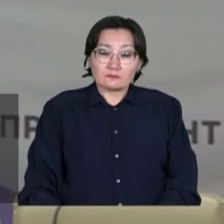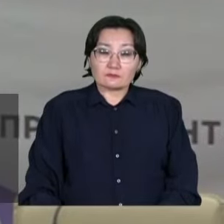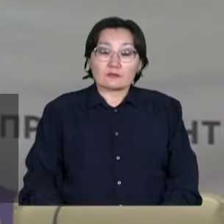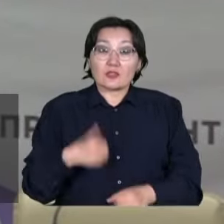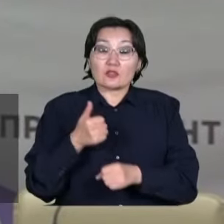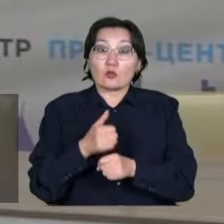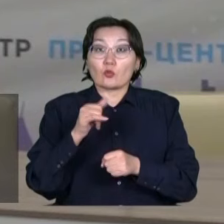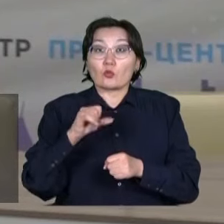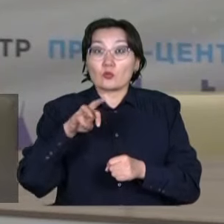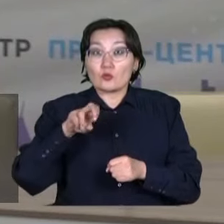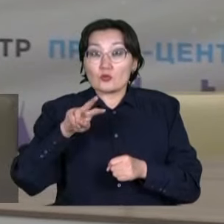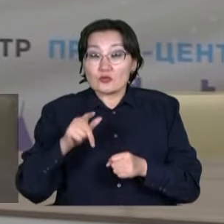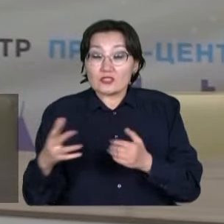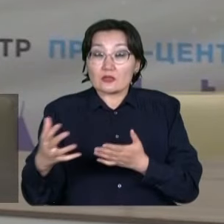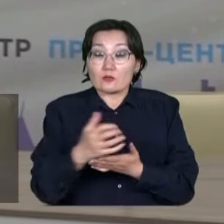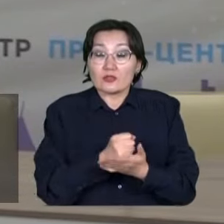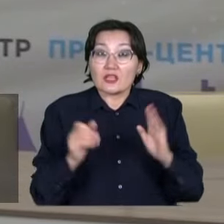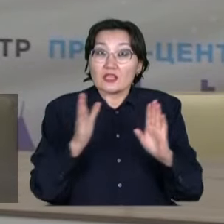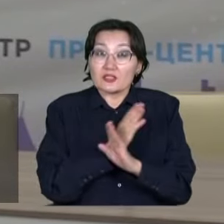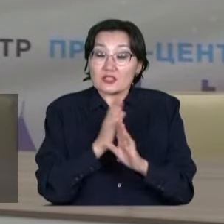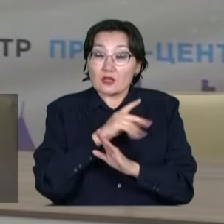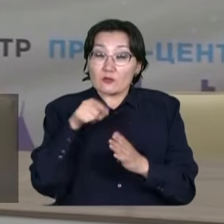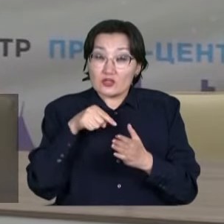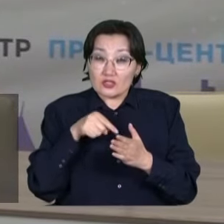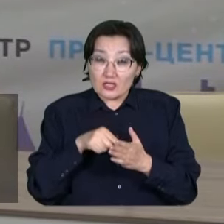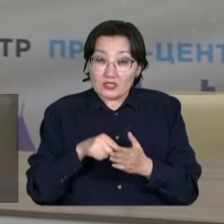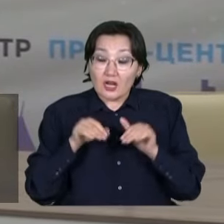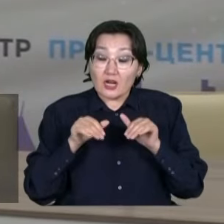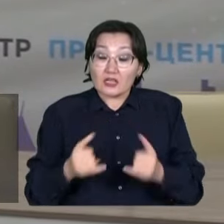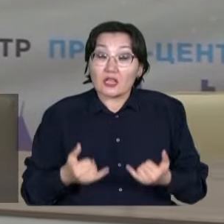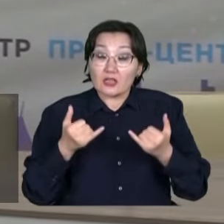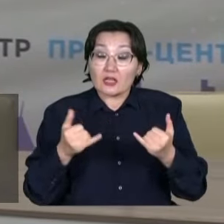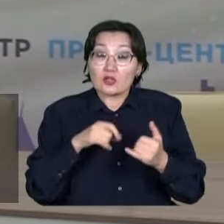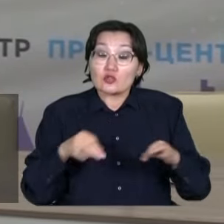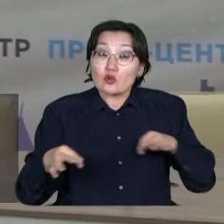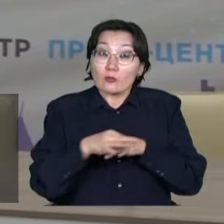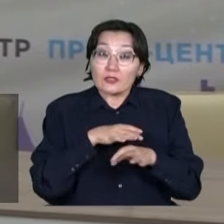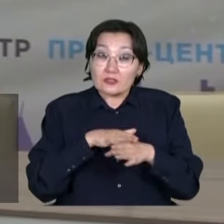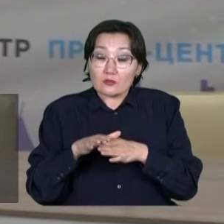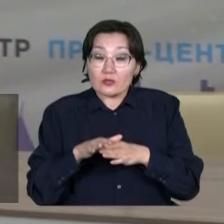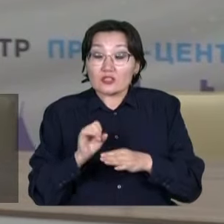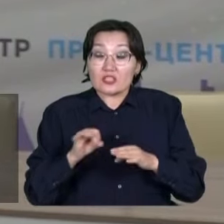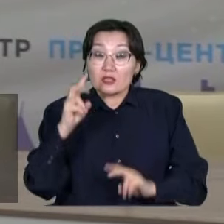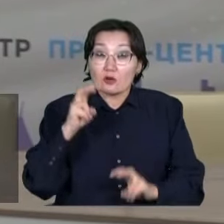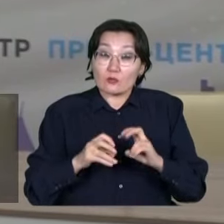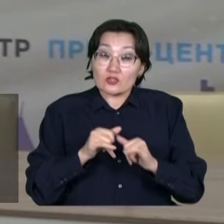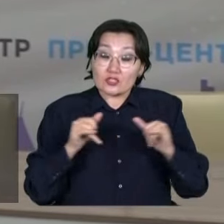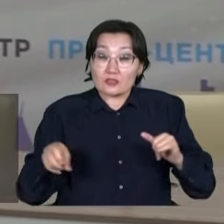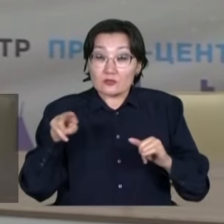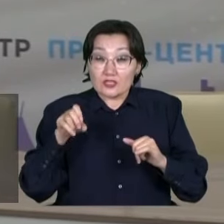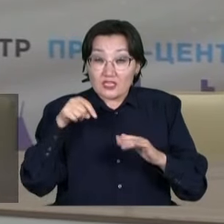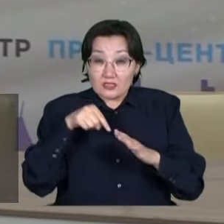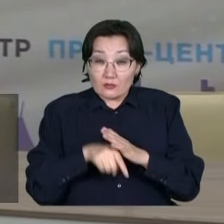Негізінде өтел алымы экологиялық сұрақтарды шешуге арналған жобаларды іске асыру, және де өнеркәсіпті дамыту, және де